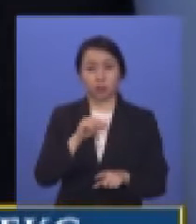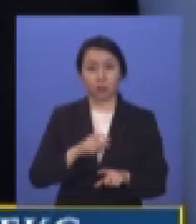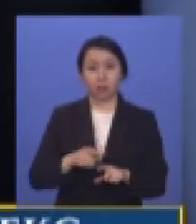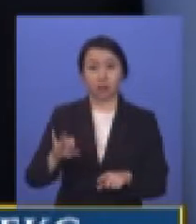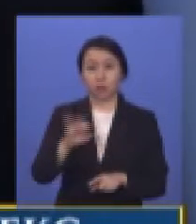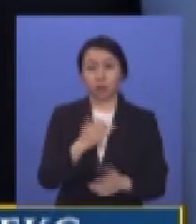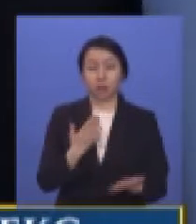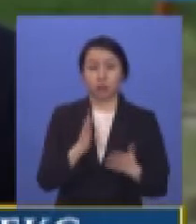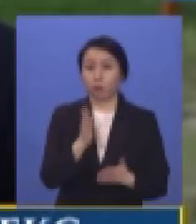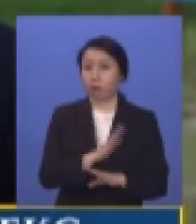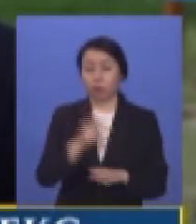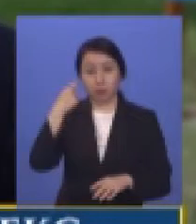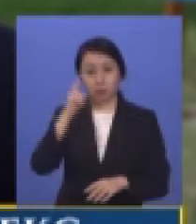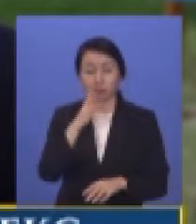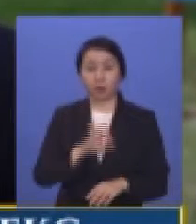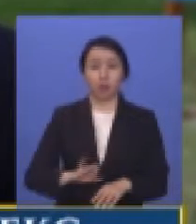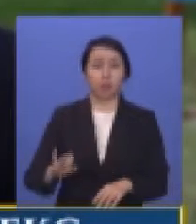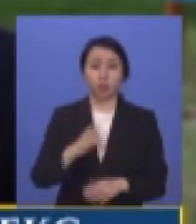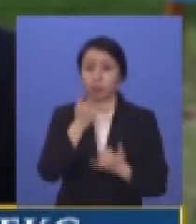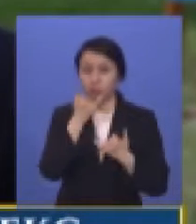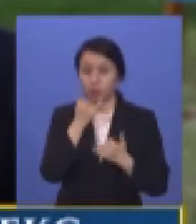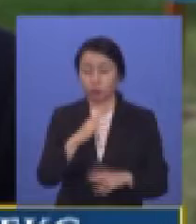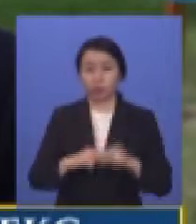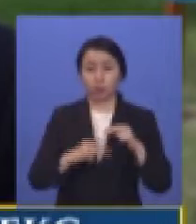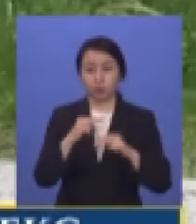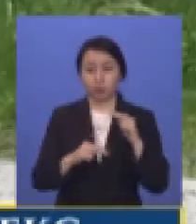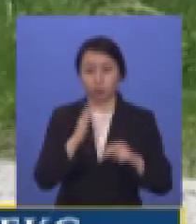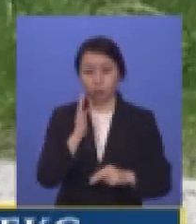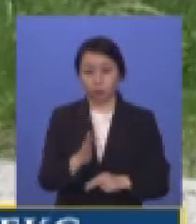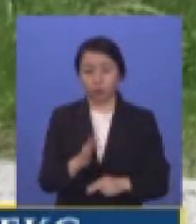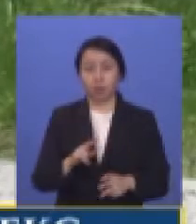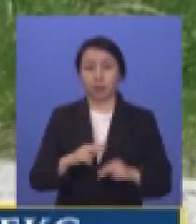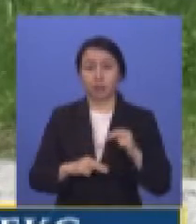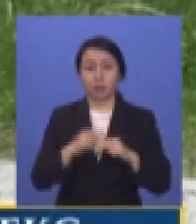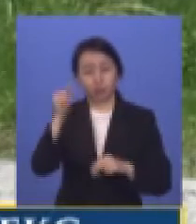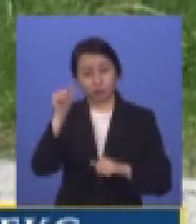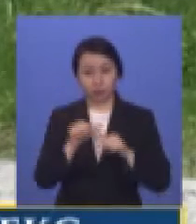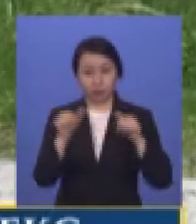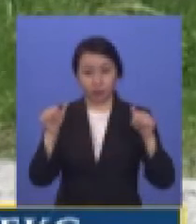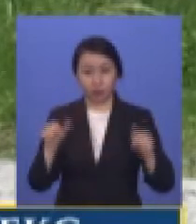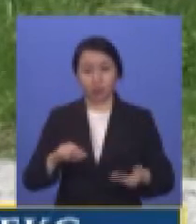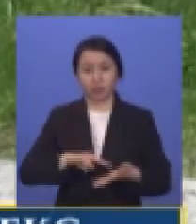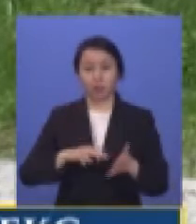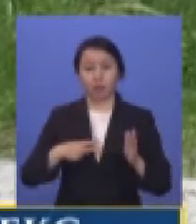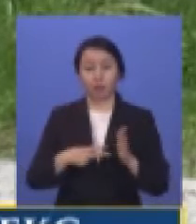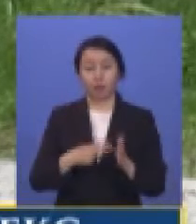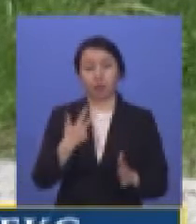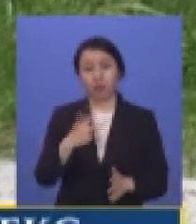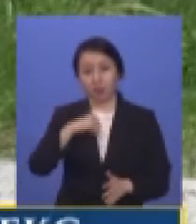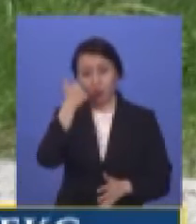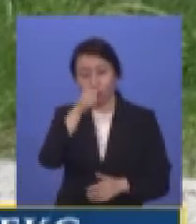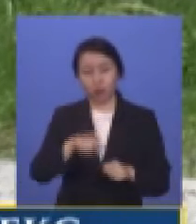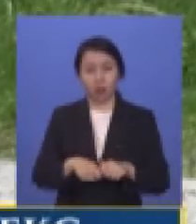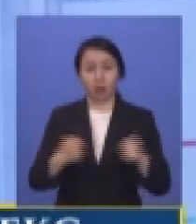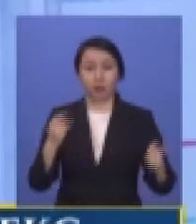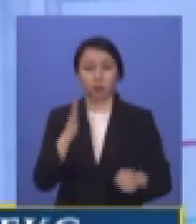истории. Если мы не будем знать своей истории, то не сможем построить будущее. Строительство мемориального комплекса запланировано на 3 года.